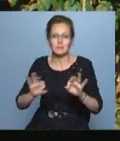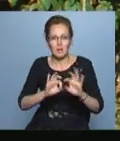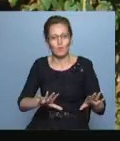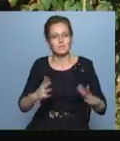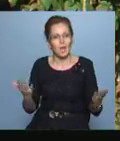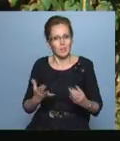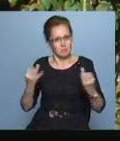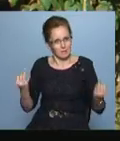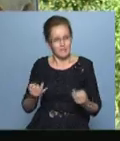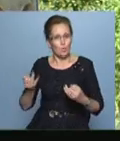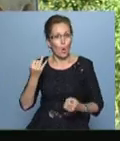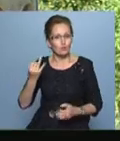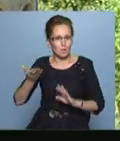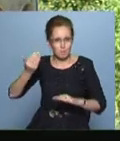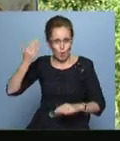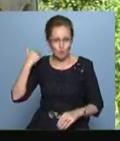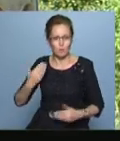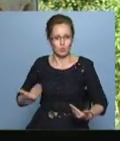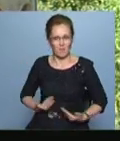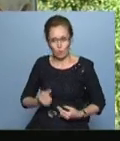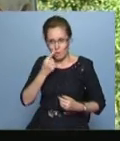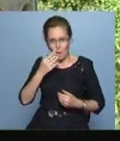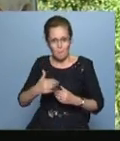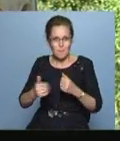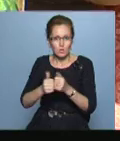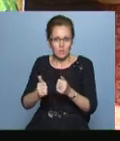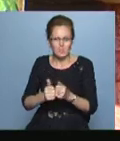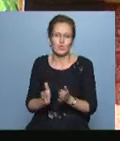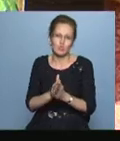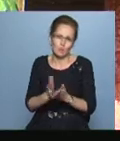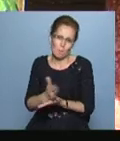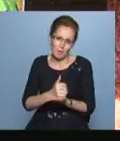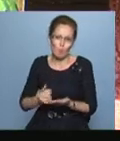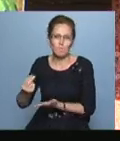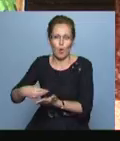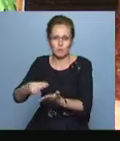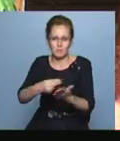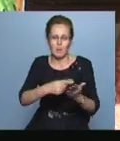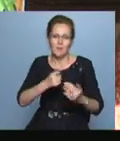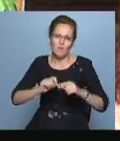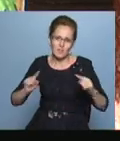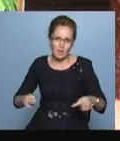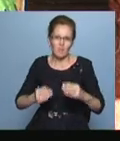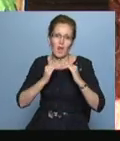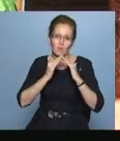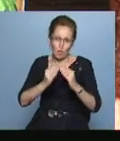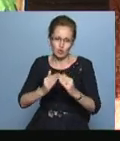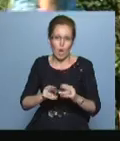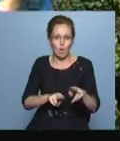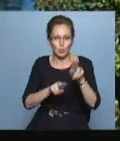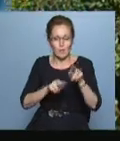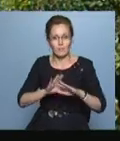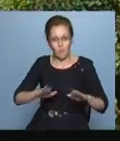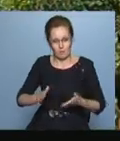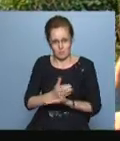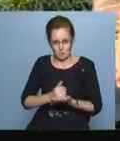каким историческим прошлым те живут по соседству, и собирают подписи за восстановление дачи оружейника. Бумаги дети собираются передать